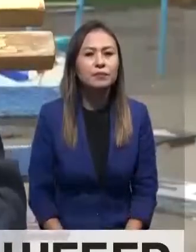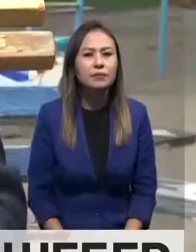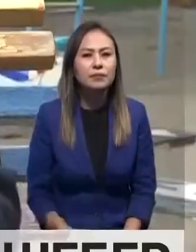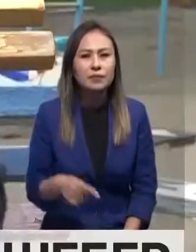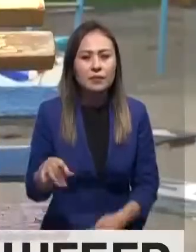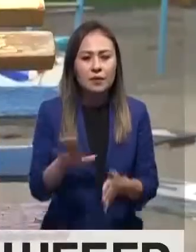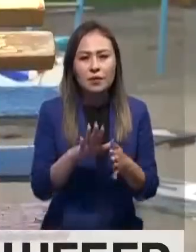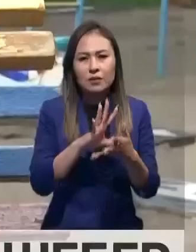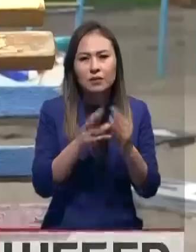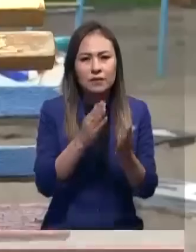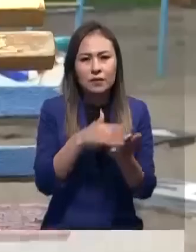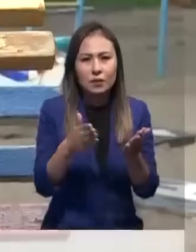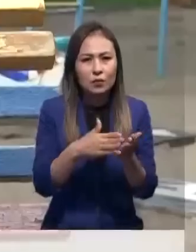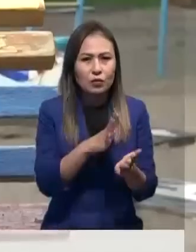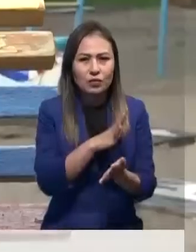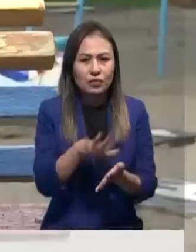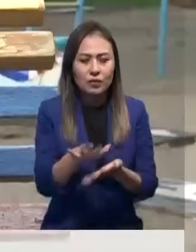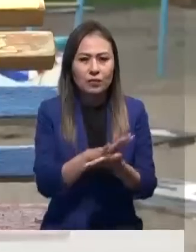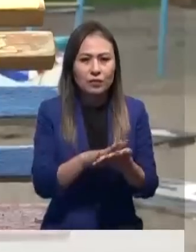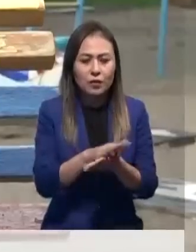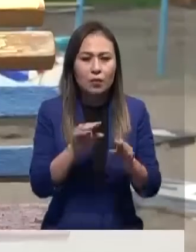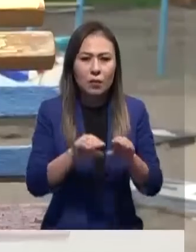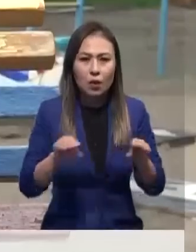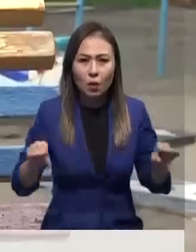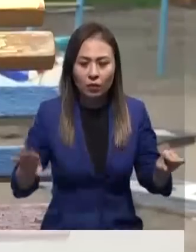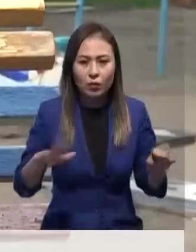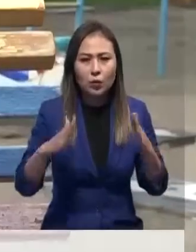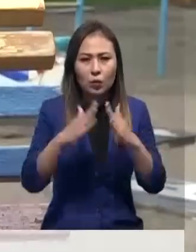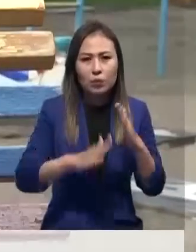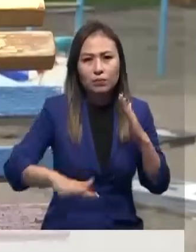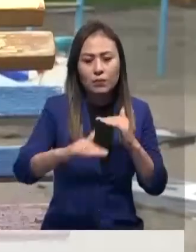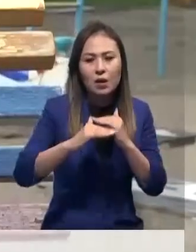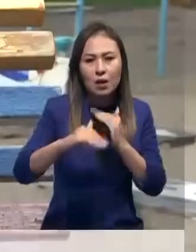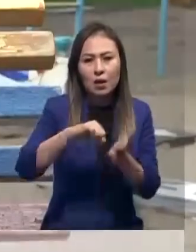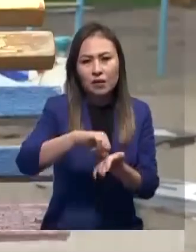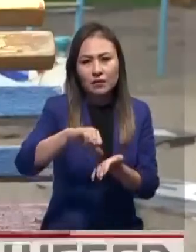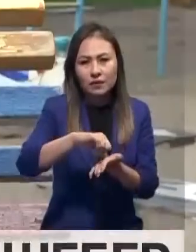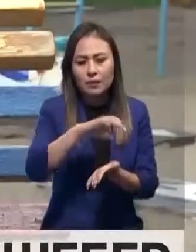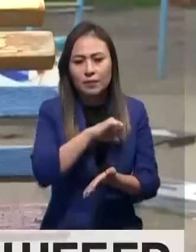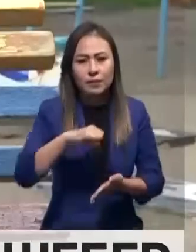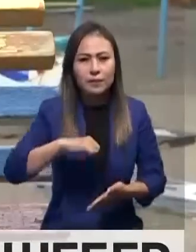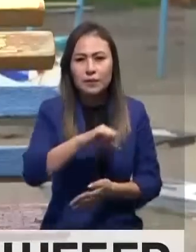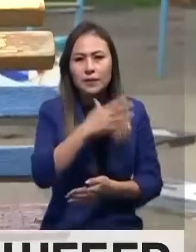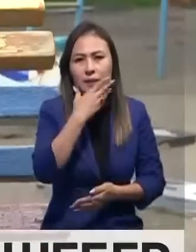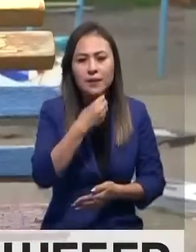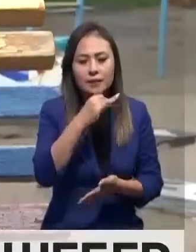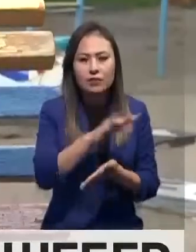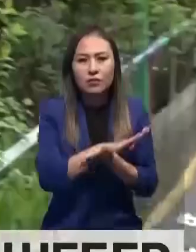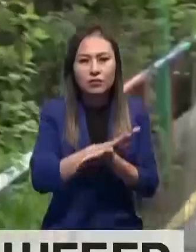Бұл жерде түк болмады. Бірте-бірте көлік тұрағы, содан кейін үйдің алды асфальтталды. Біздің аула ең әдемі, ең